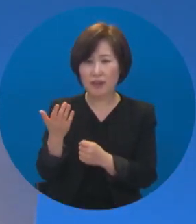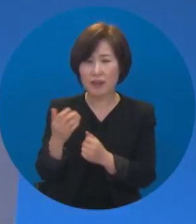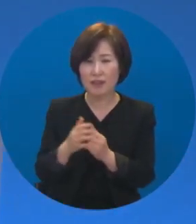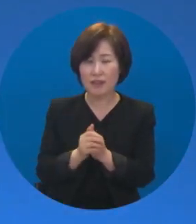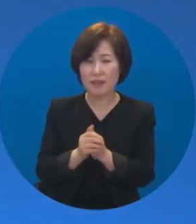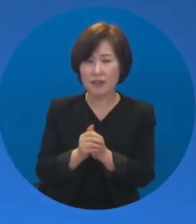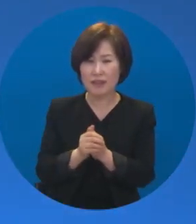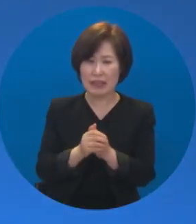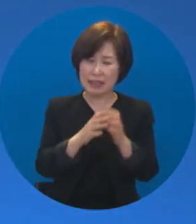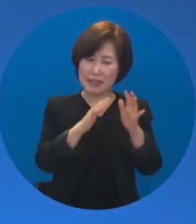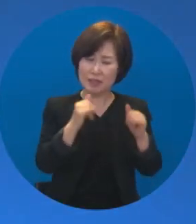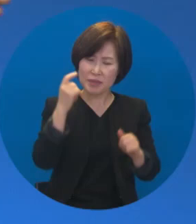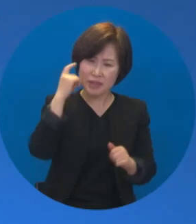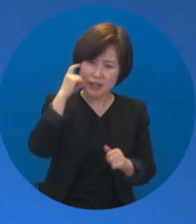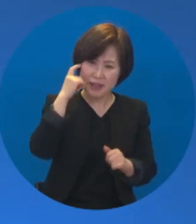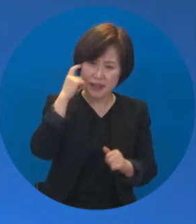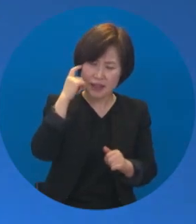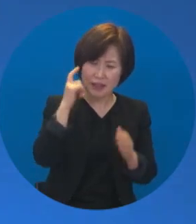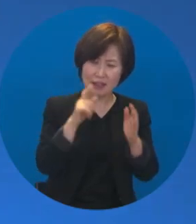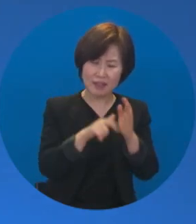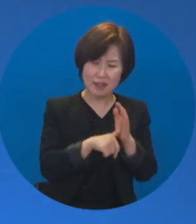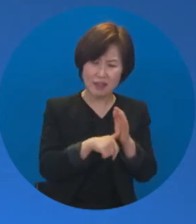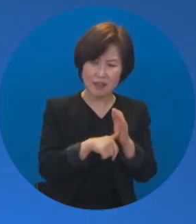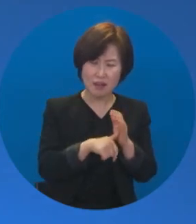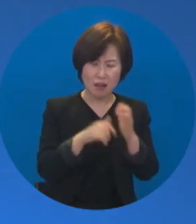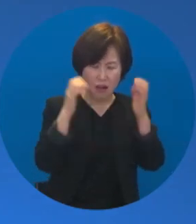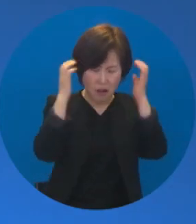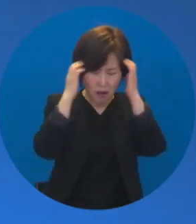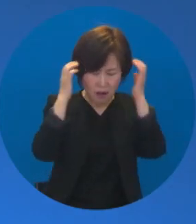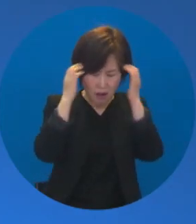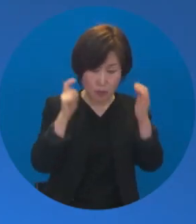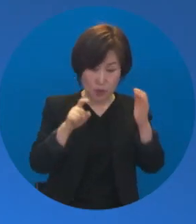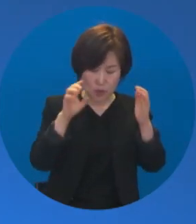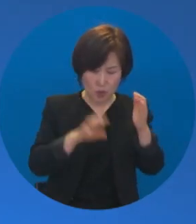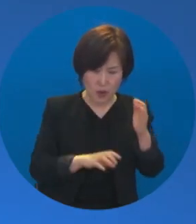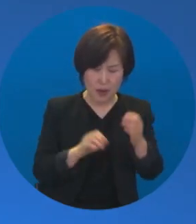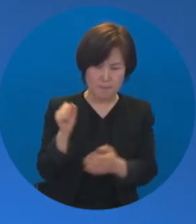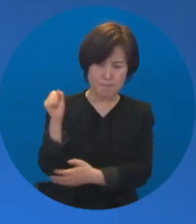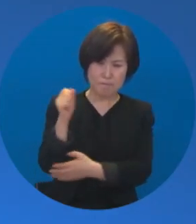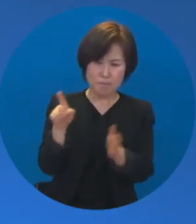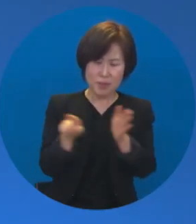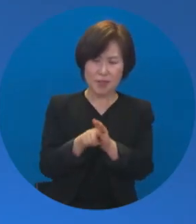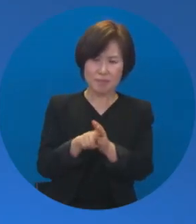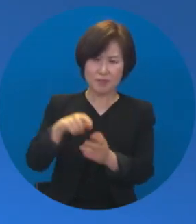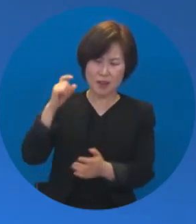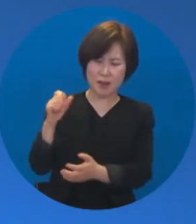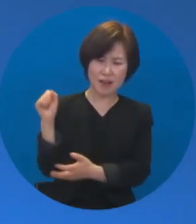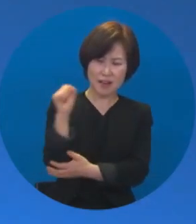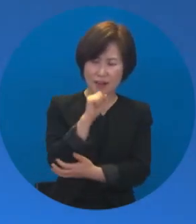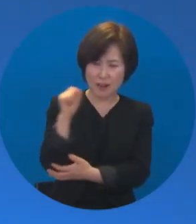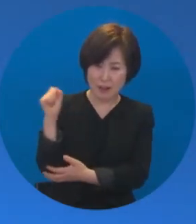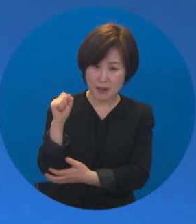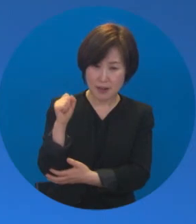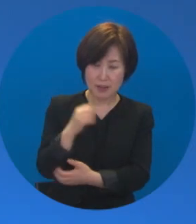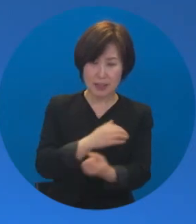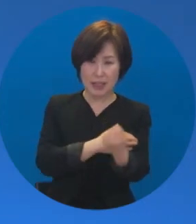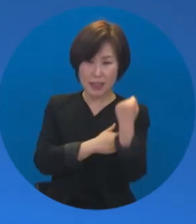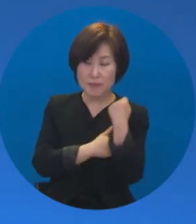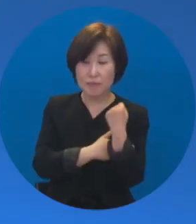사람들의 생각하기에 곤란 속에 있는데도 흔들리지 않는 그 사람을 이끌어가는 능력이 뭘까?